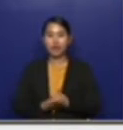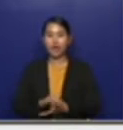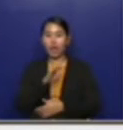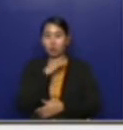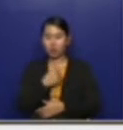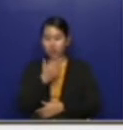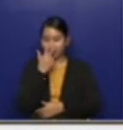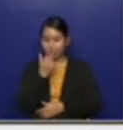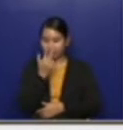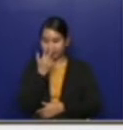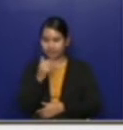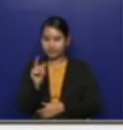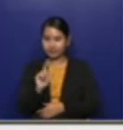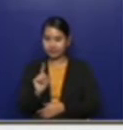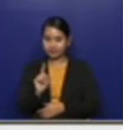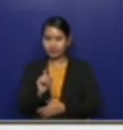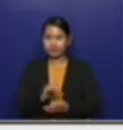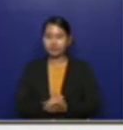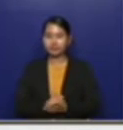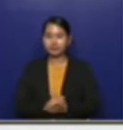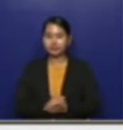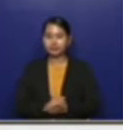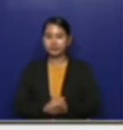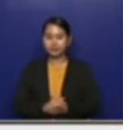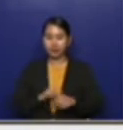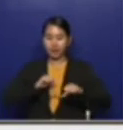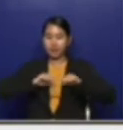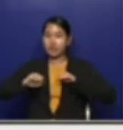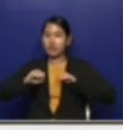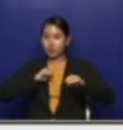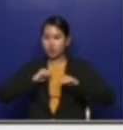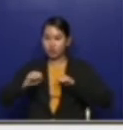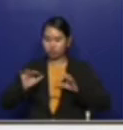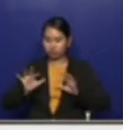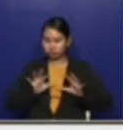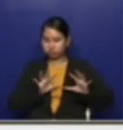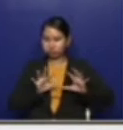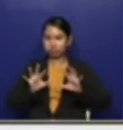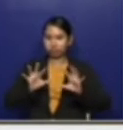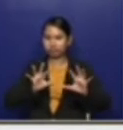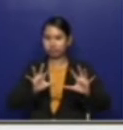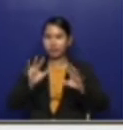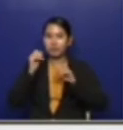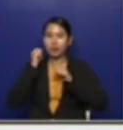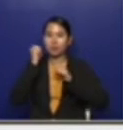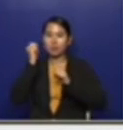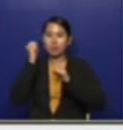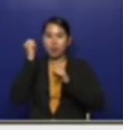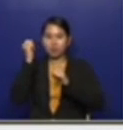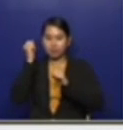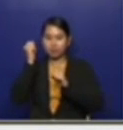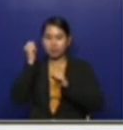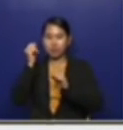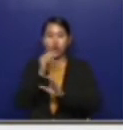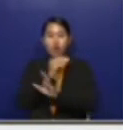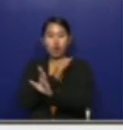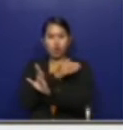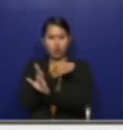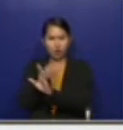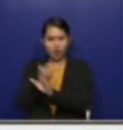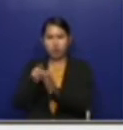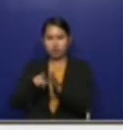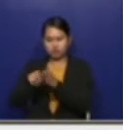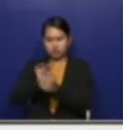ให้ดีการเคลื่อนไหวของเยาวชนครั้งนี้เกิดขึ้นก่อนไวรัสโควิดระบา